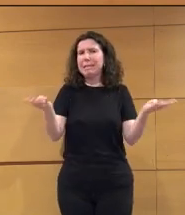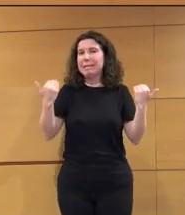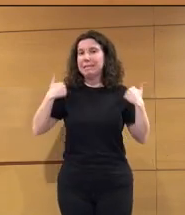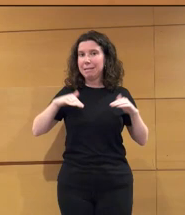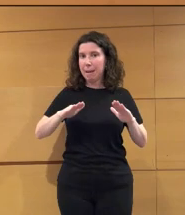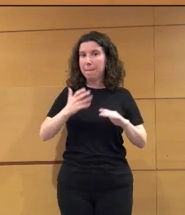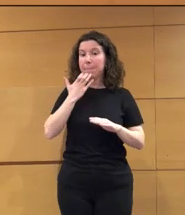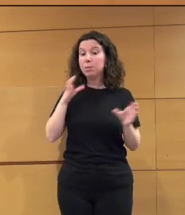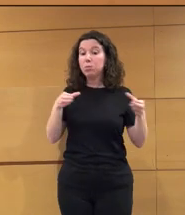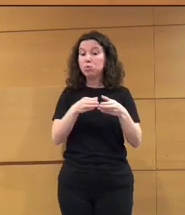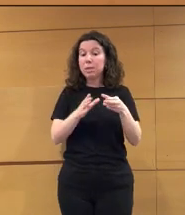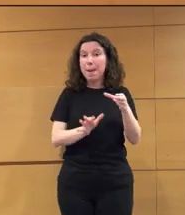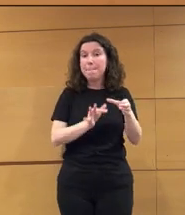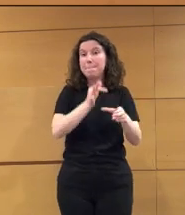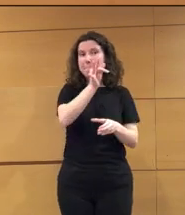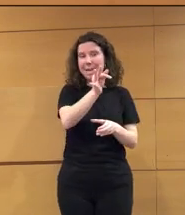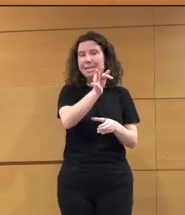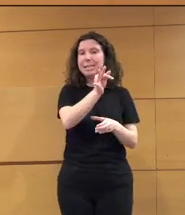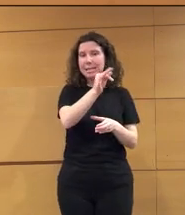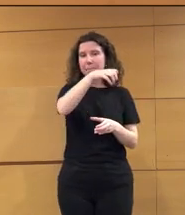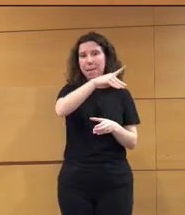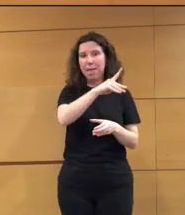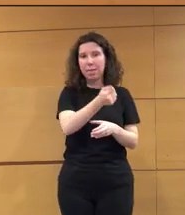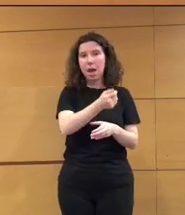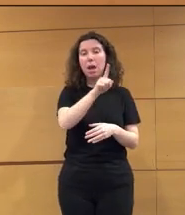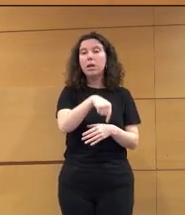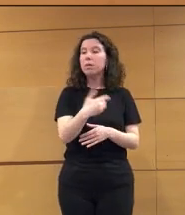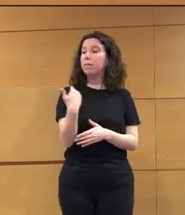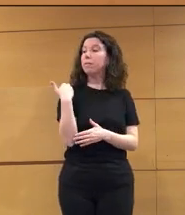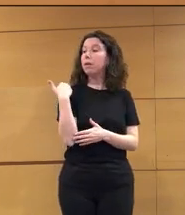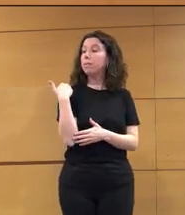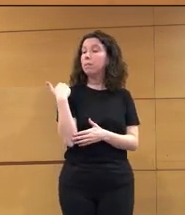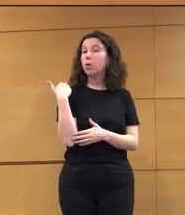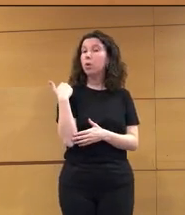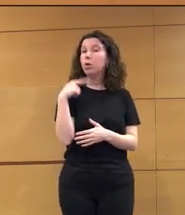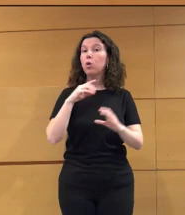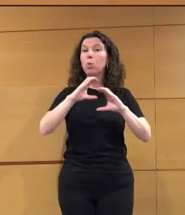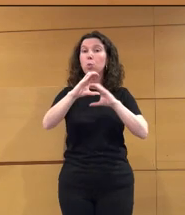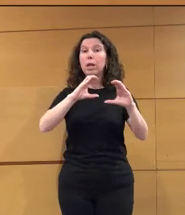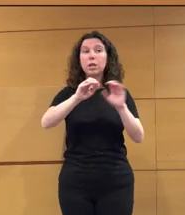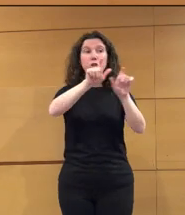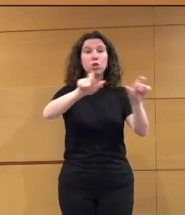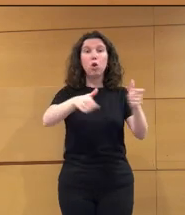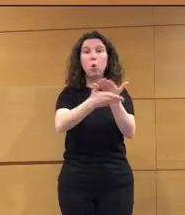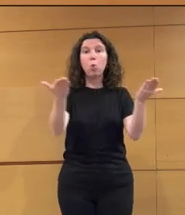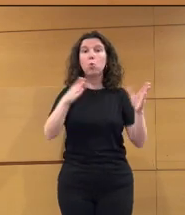mèdia, i llavors també més recentment, no? Més de comunicació amb usuaris